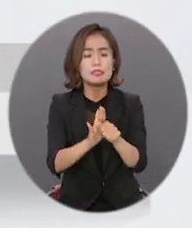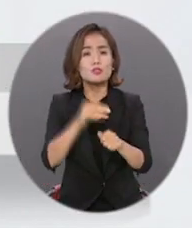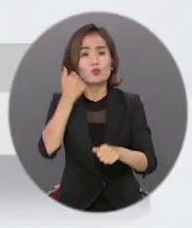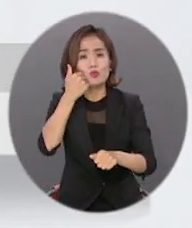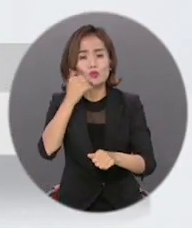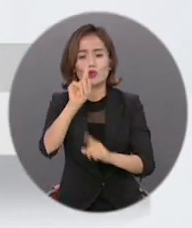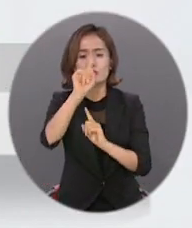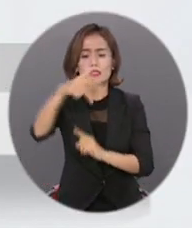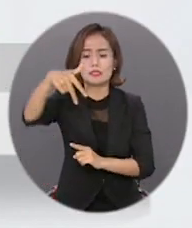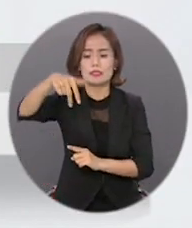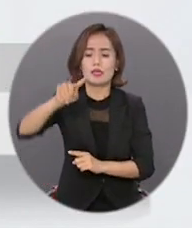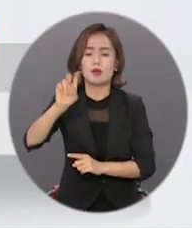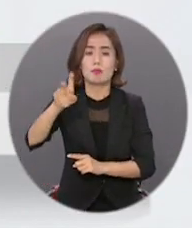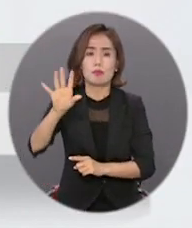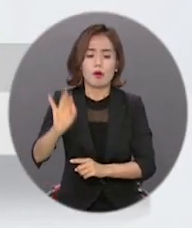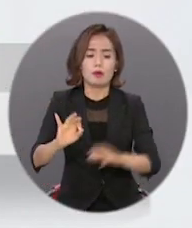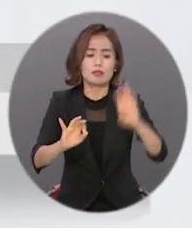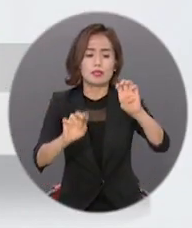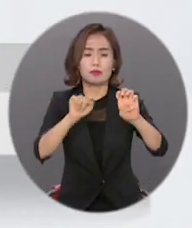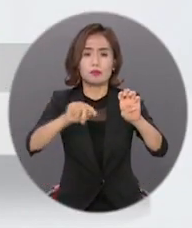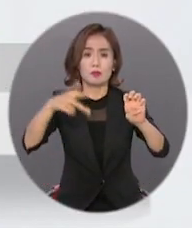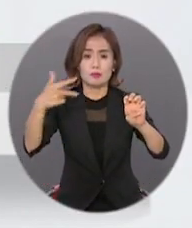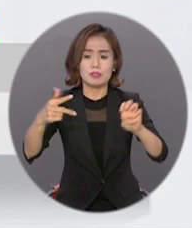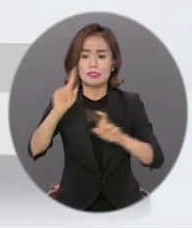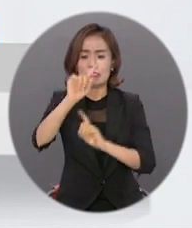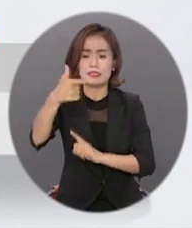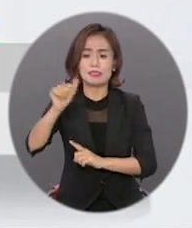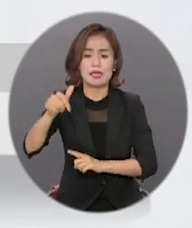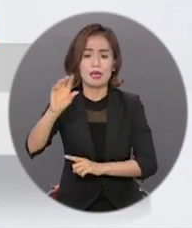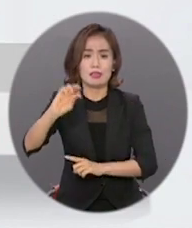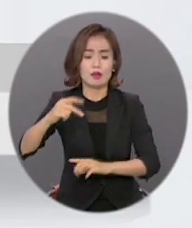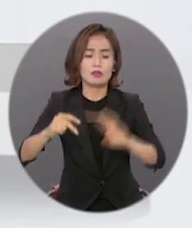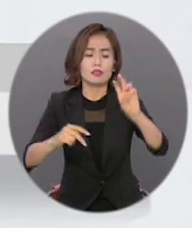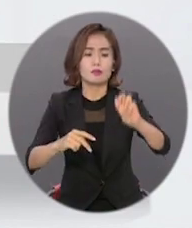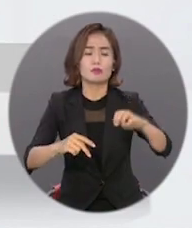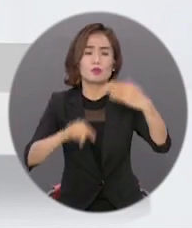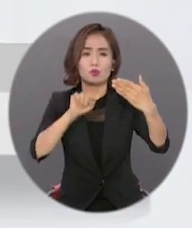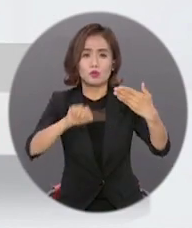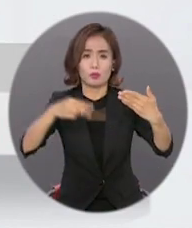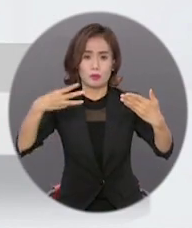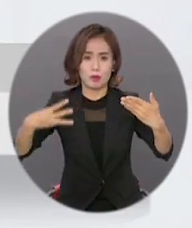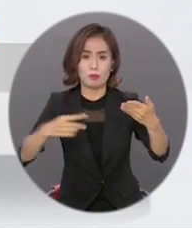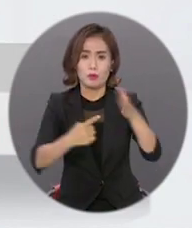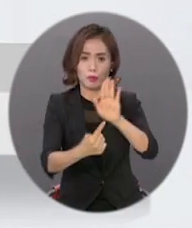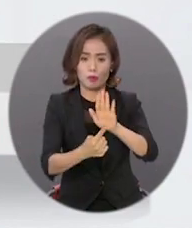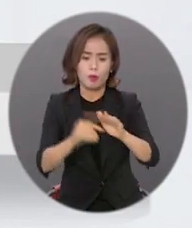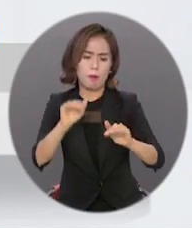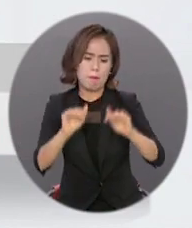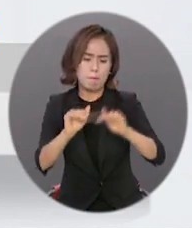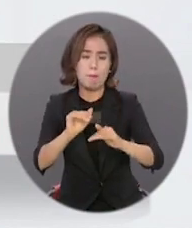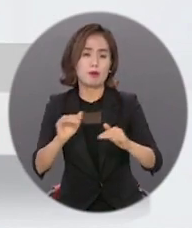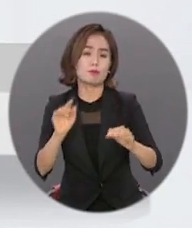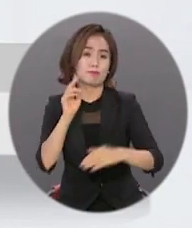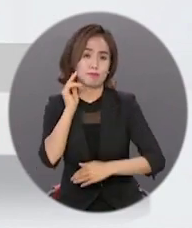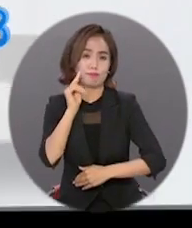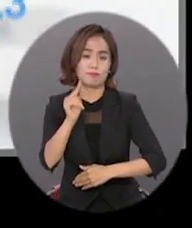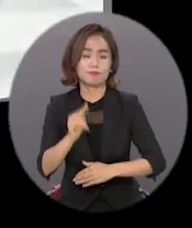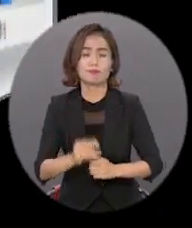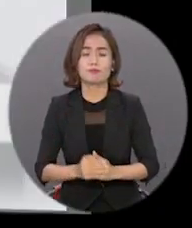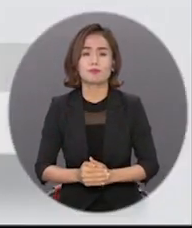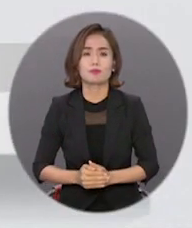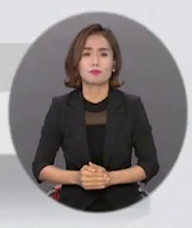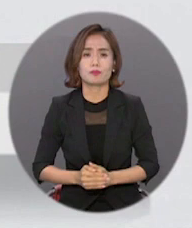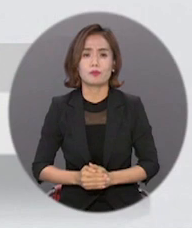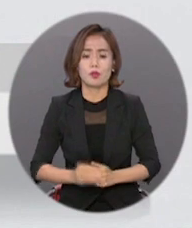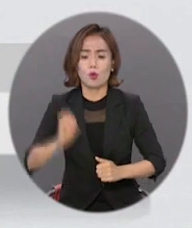이제 면 9부 가 40.7% 이낙연 후보가 39.3% 로 초 접전 양상을 보였습니다